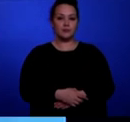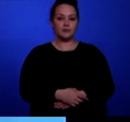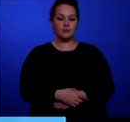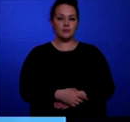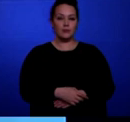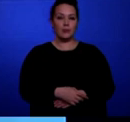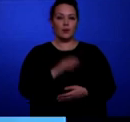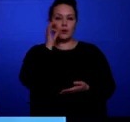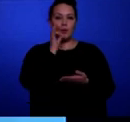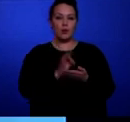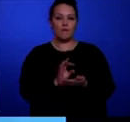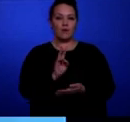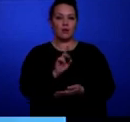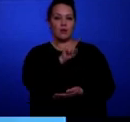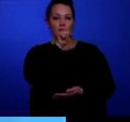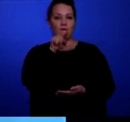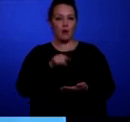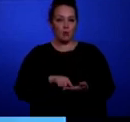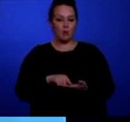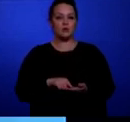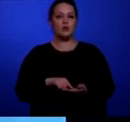на вопросы. Что цветет?